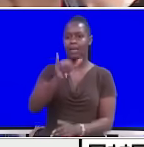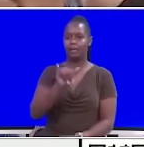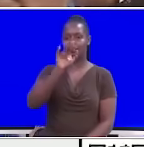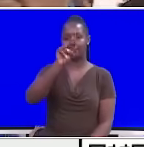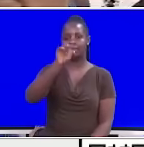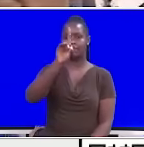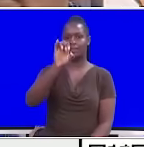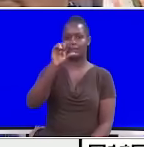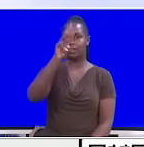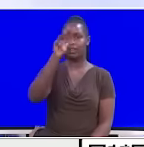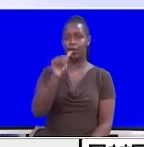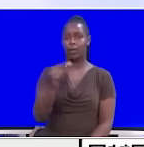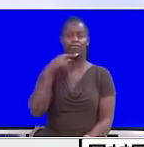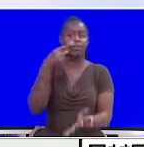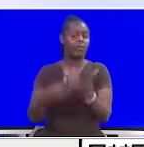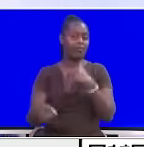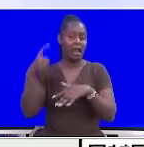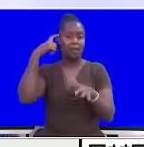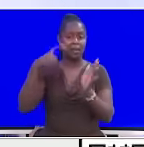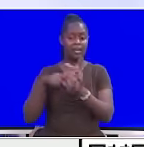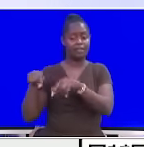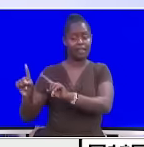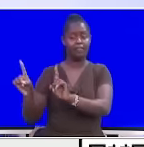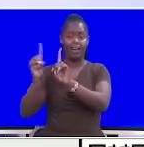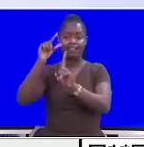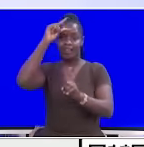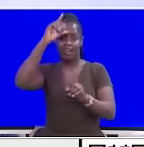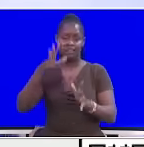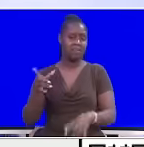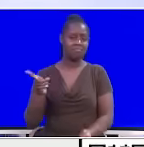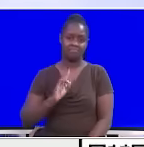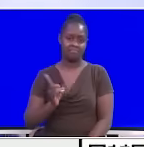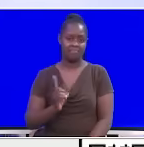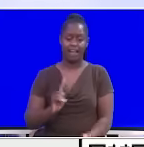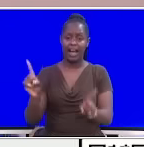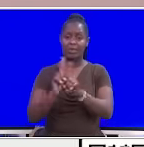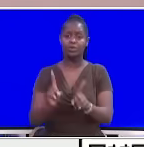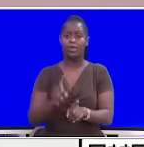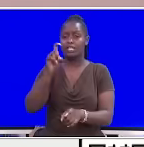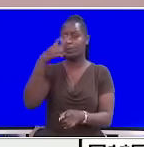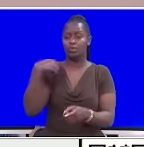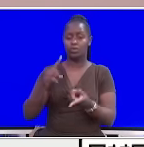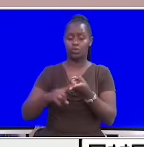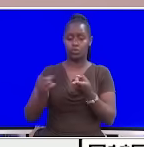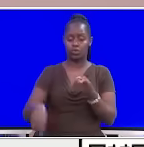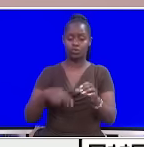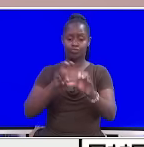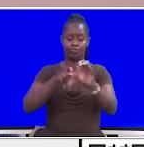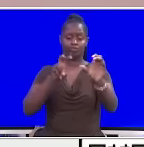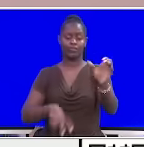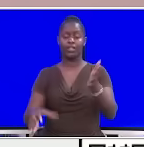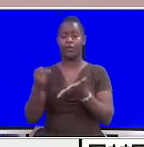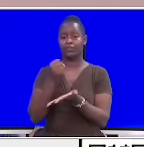Njiru wanasema hawamtambui Kawira kama gavana na kuwa anafaa aondoke afisi. Article 182